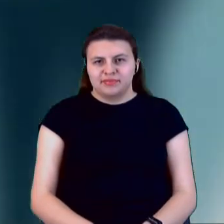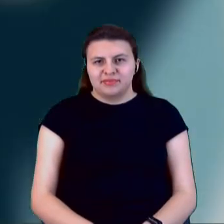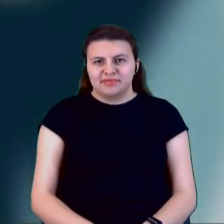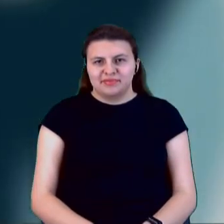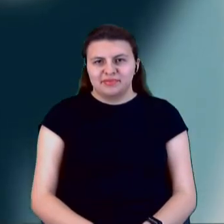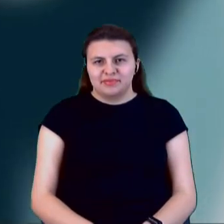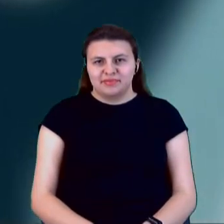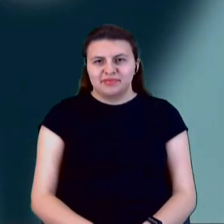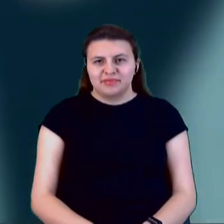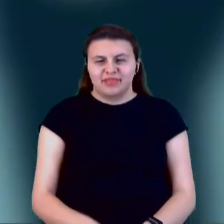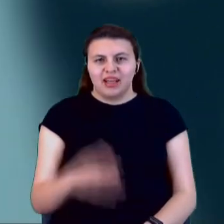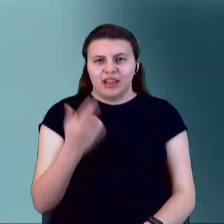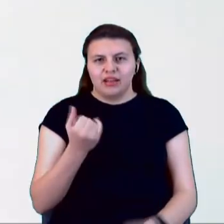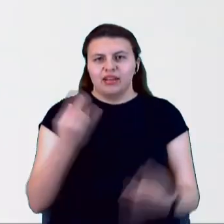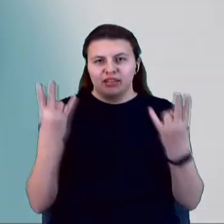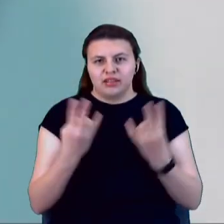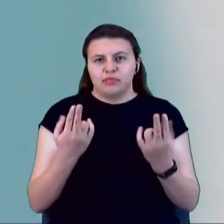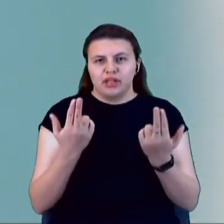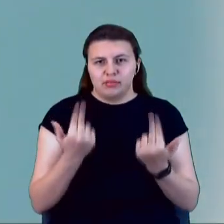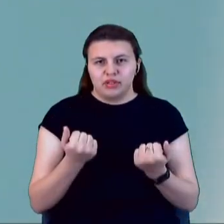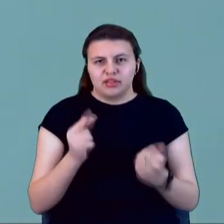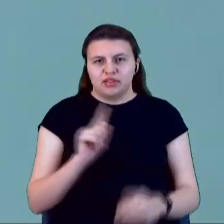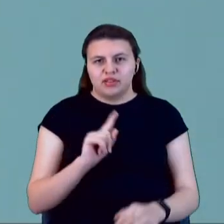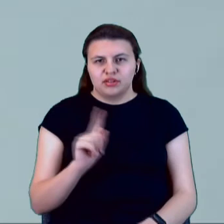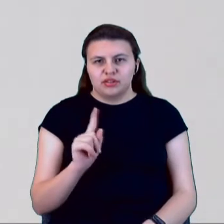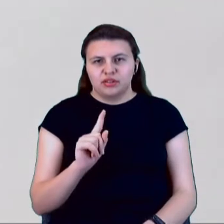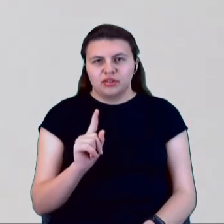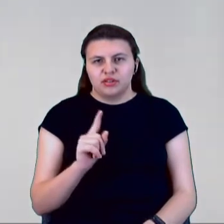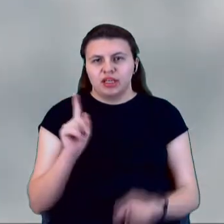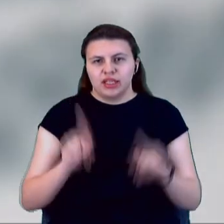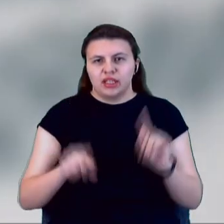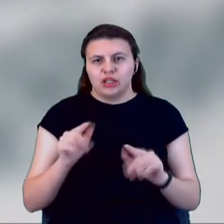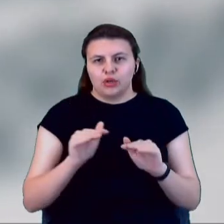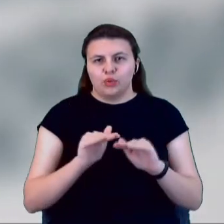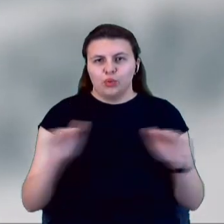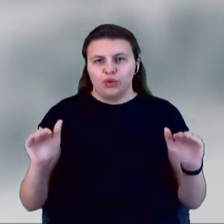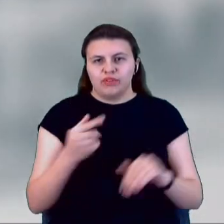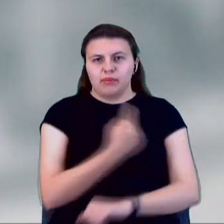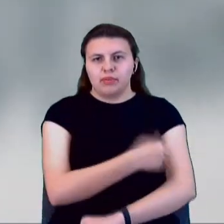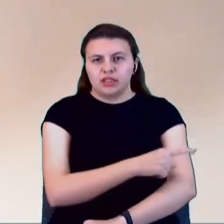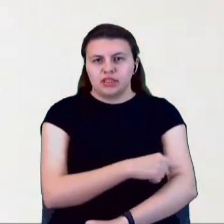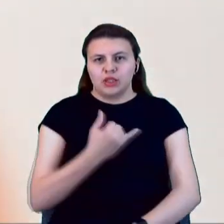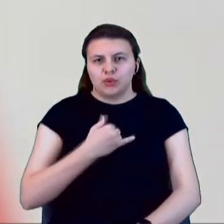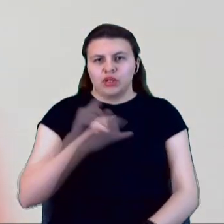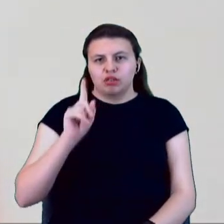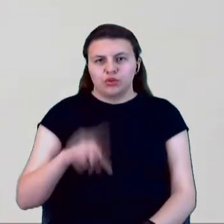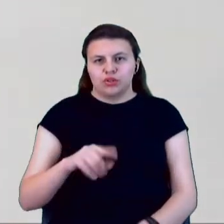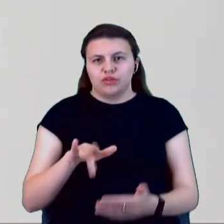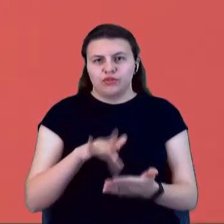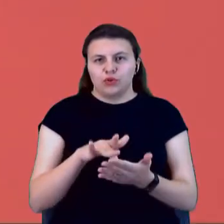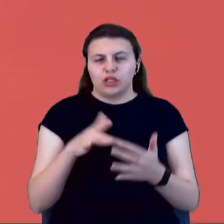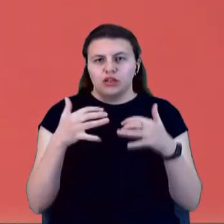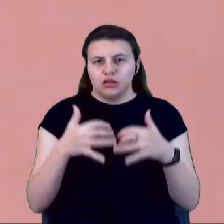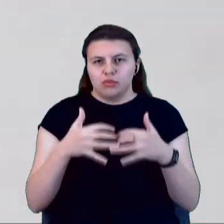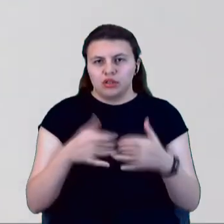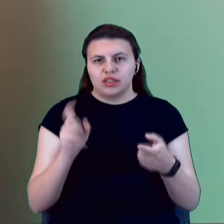Да, необходимо признать, что некоторые уровни медицины, и у нас в частности в городе Краматорске, зависят